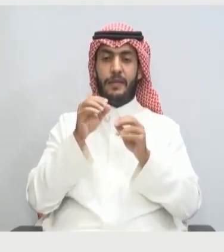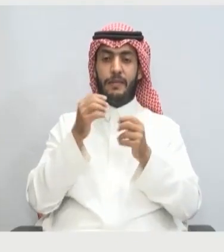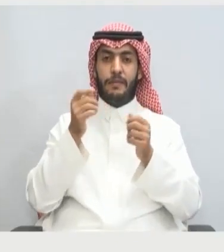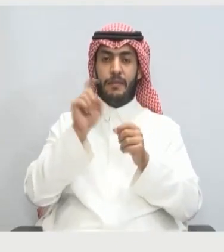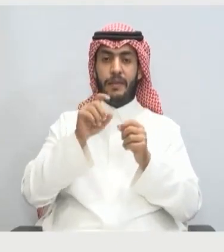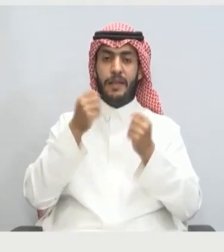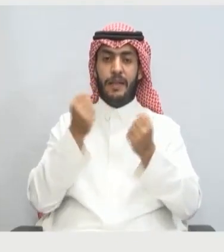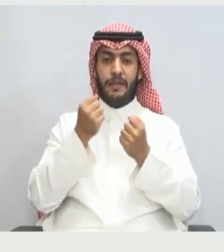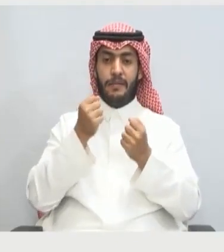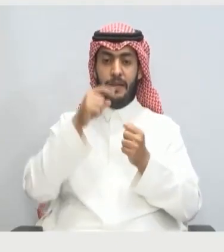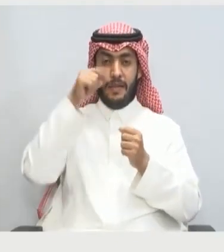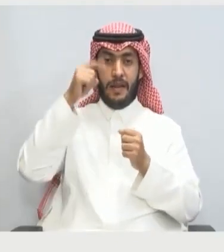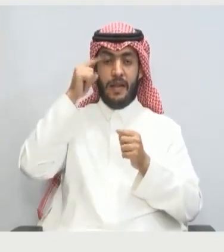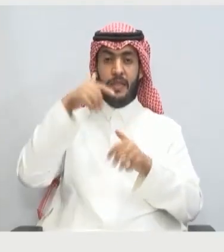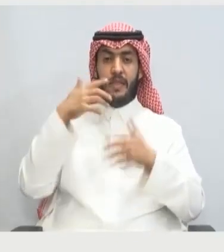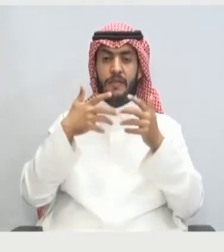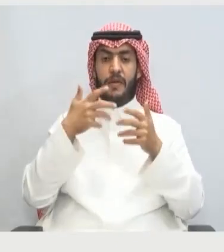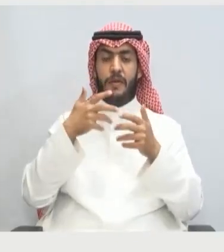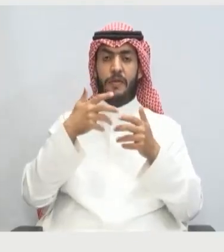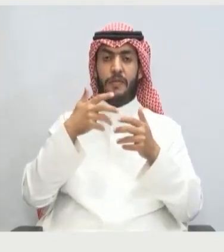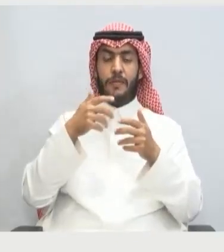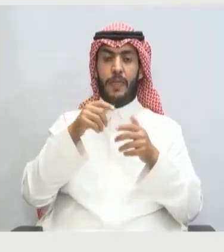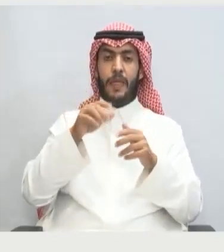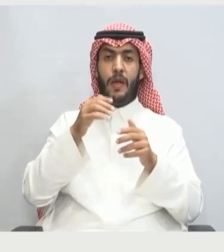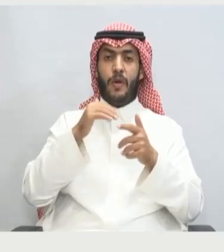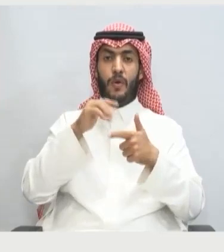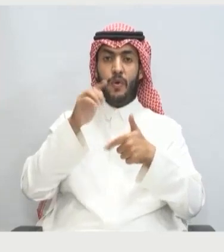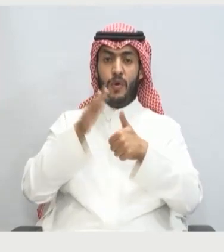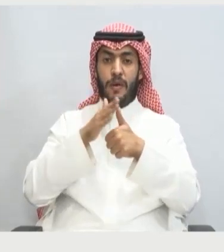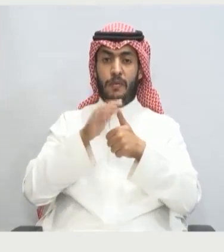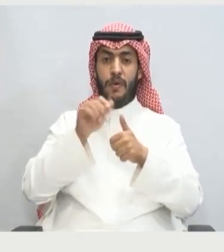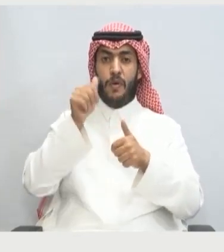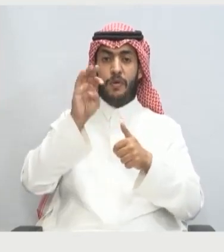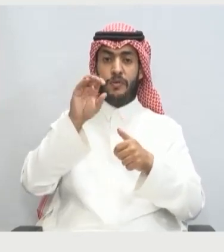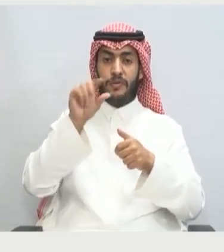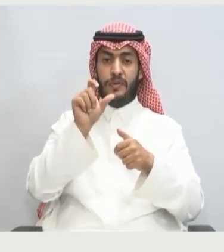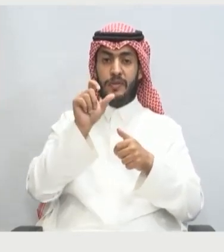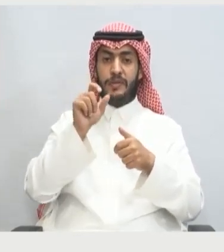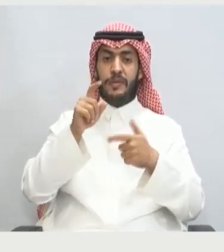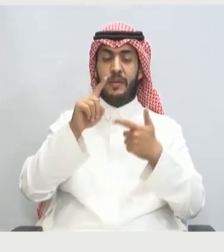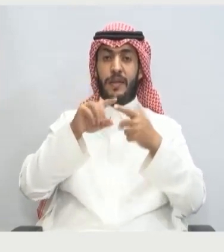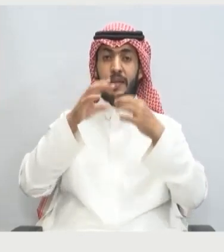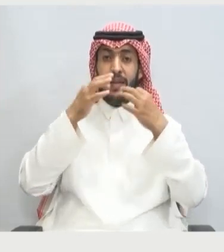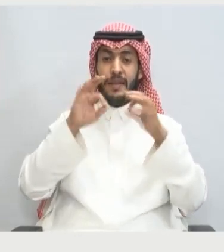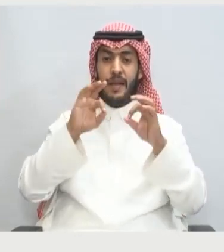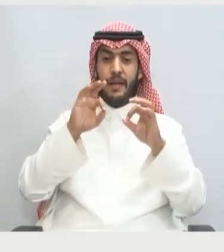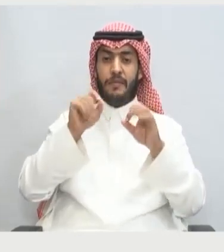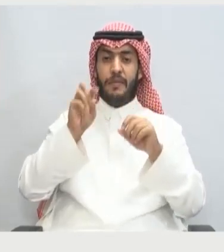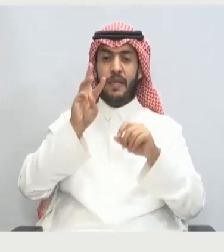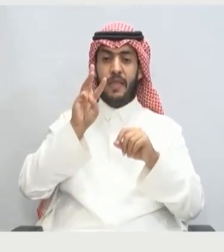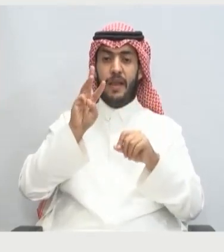تدريبيه اذا علمت ان التفاعل ان الرتبه الاولى للاكسجين والرتبه الكليه هي